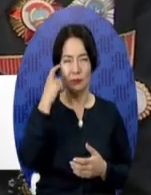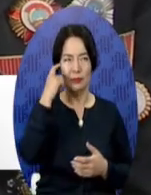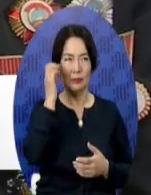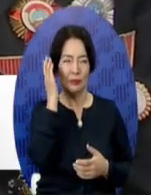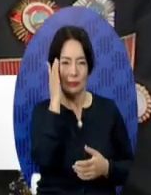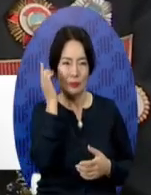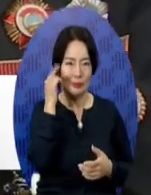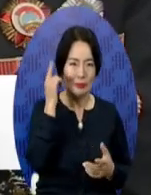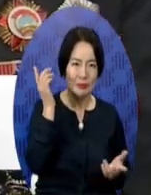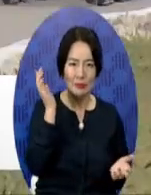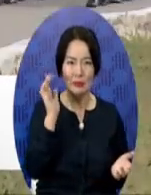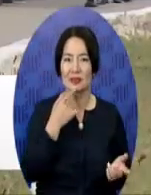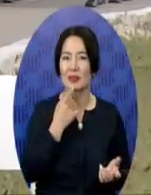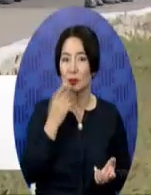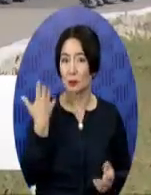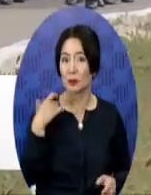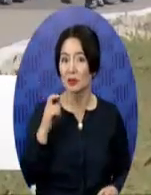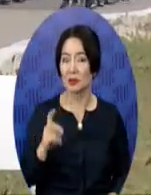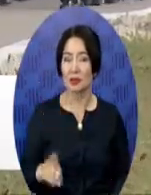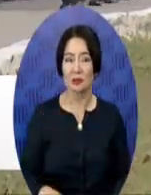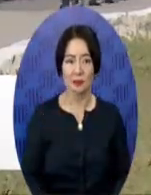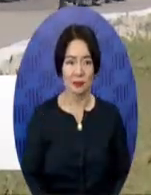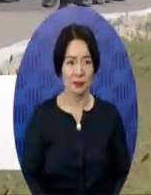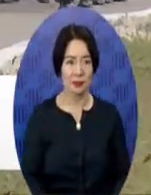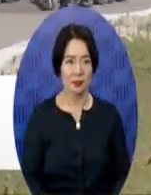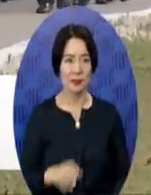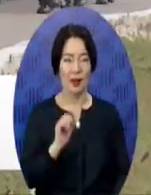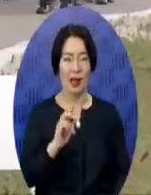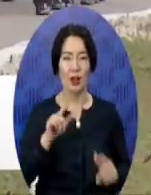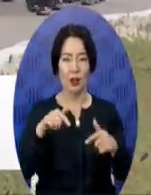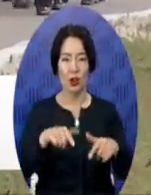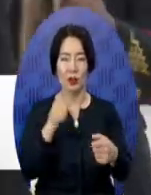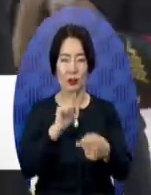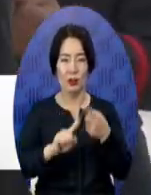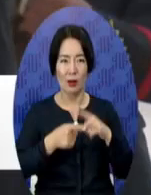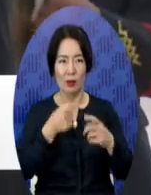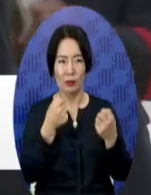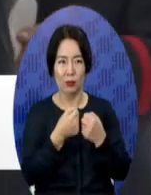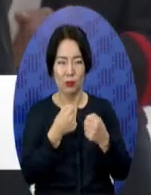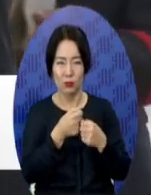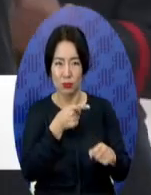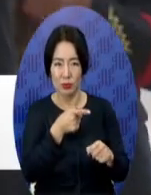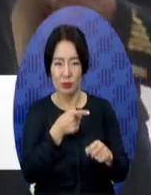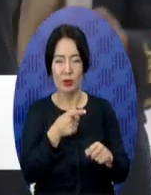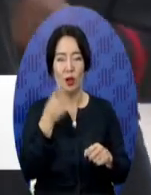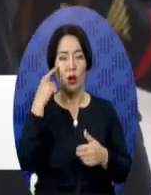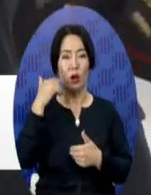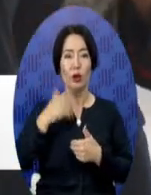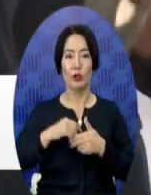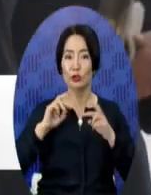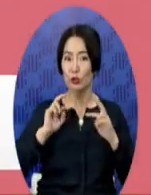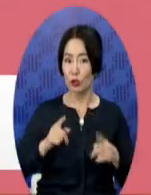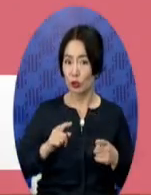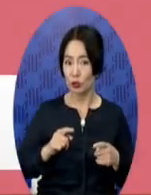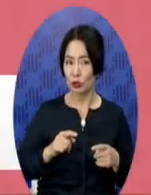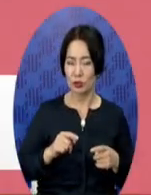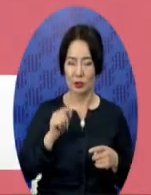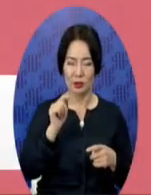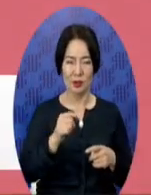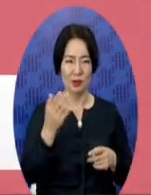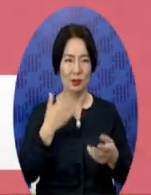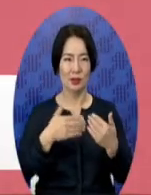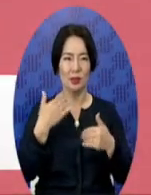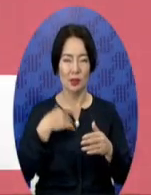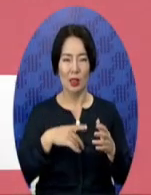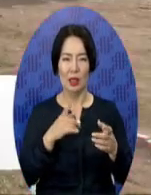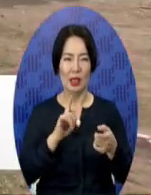сэтгэх дээр одоо том хэцүү. Халахын голын байлдааны ялалтын үндсний талаарх ойлголтоо өөрчлөгдөж байна. Энэ байдлыг ихэнх үеийн хилийн тулгарлт